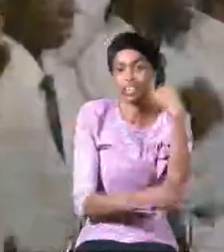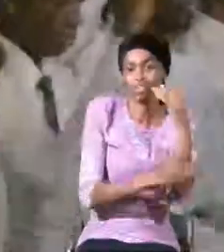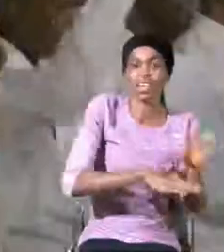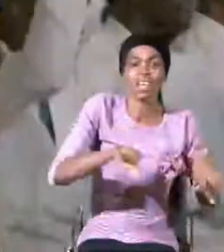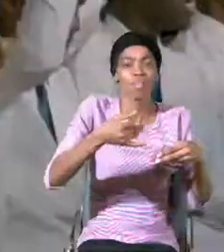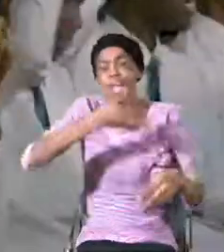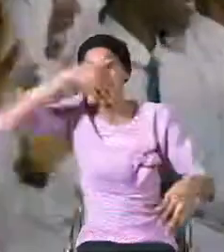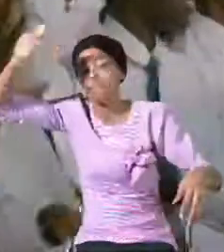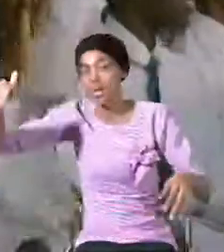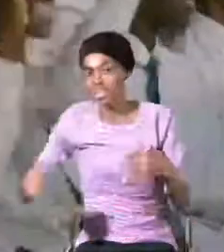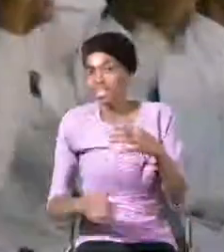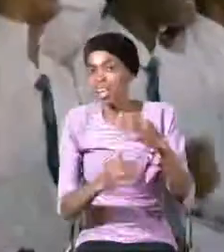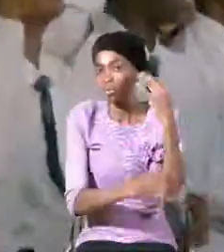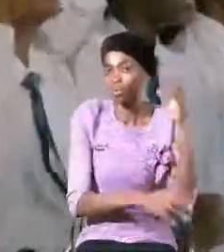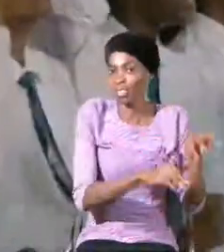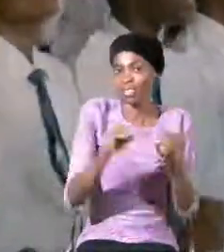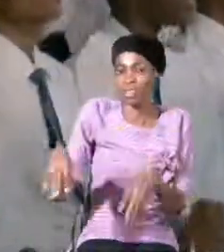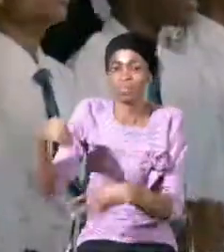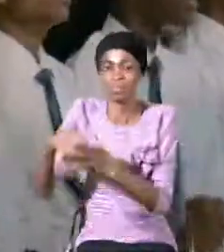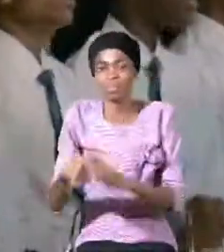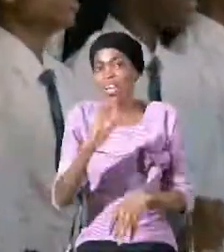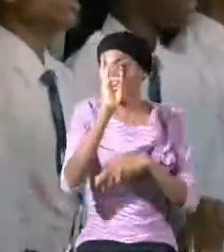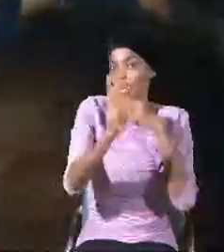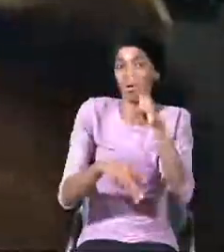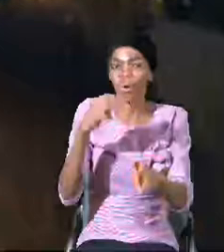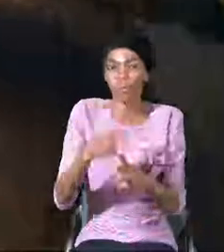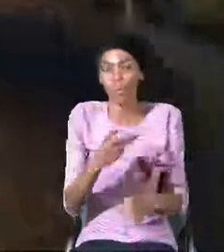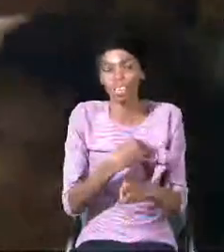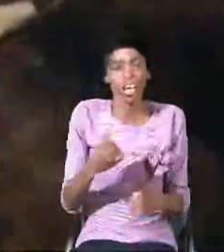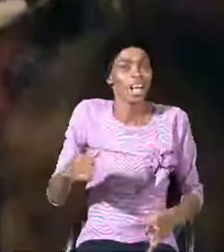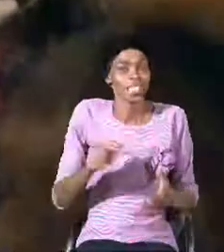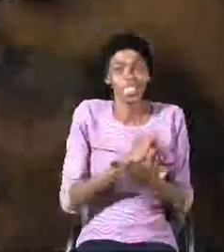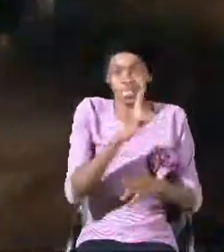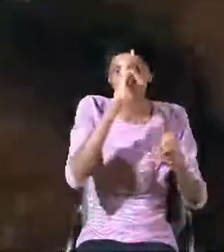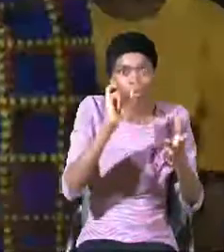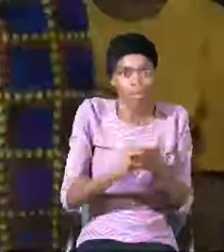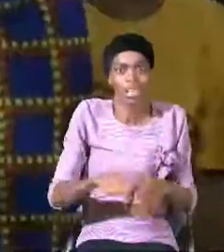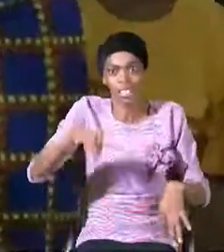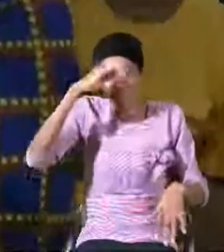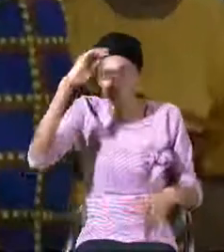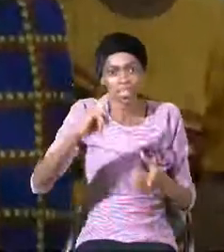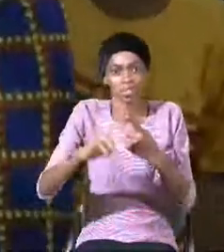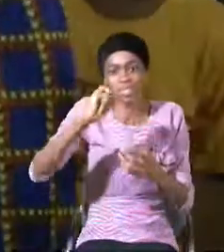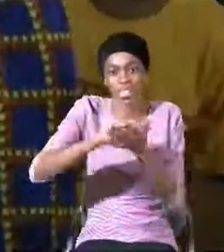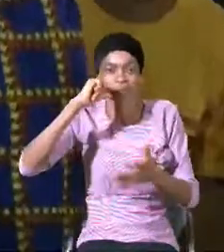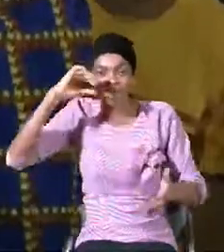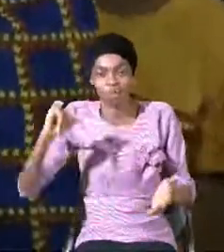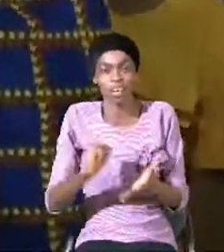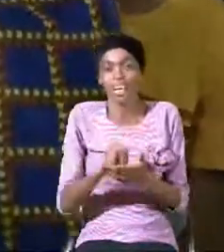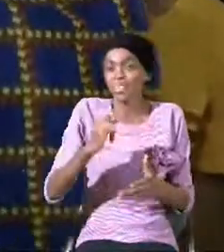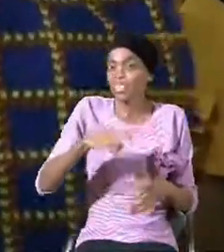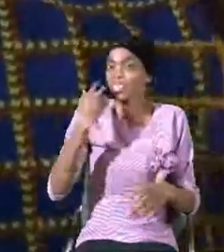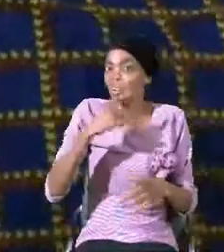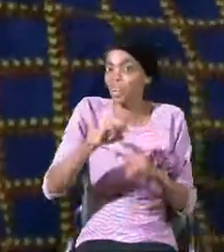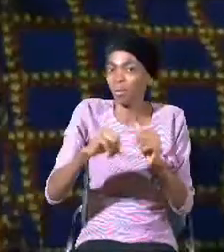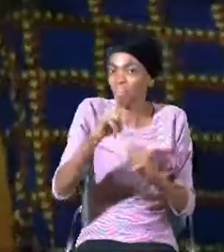bonne position dans l'univers. Et Dieu a dit, c'est ce que je vais faire à cet homme, à cette femme. Et il